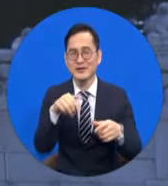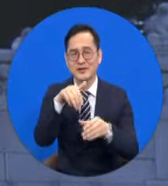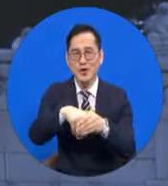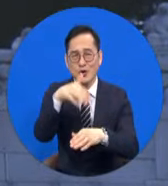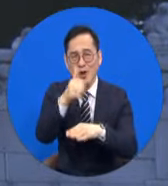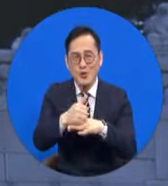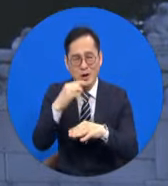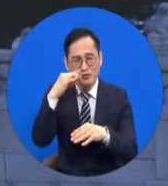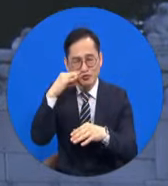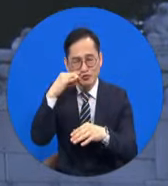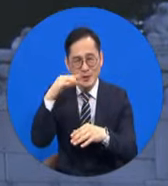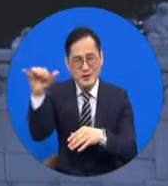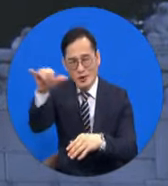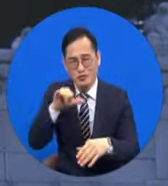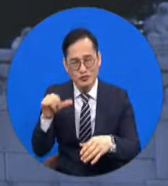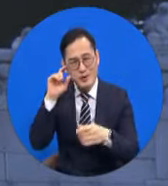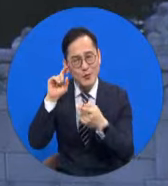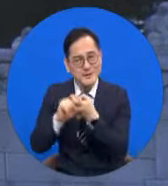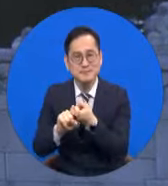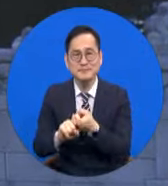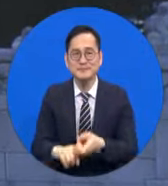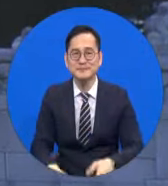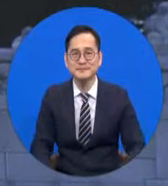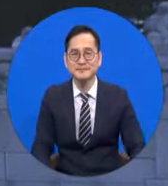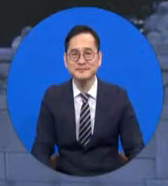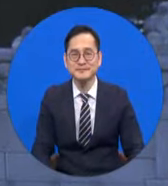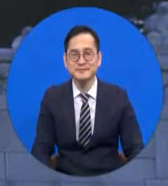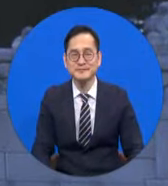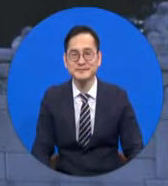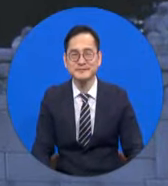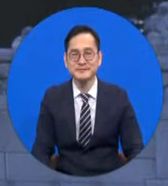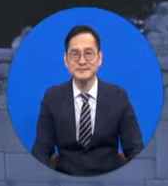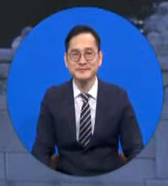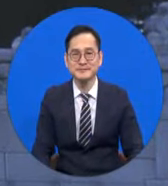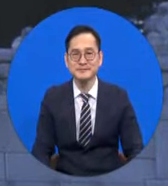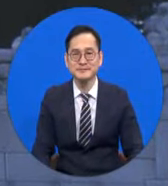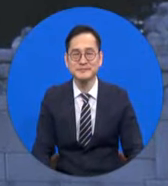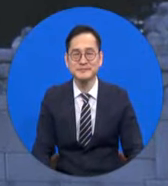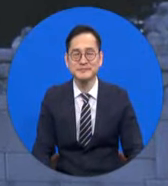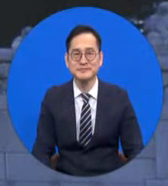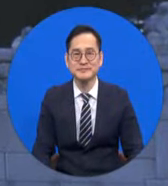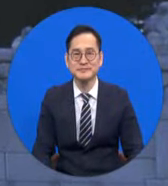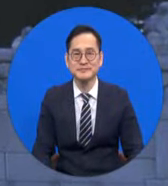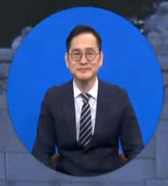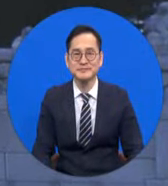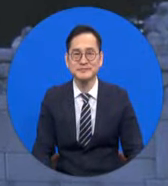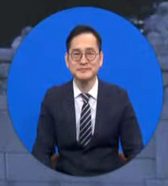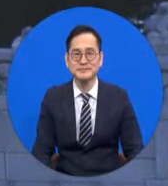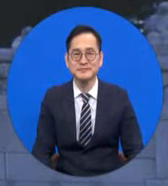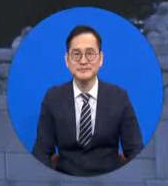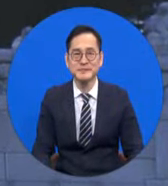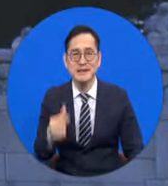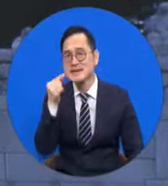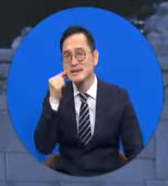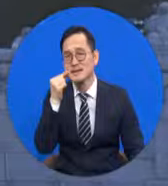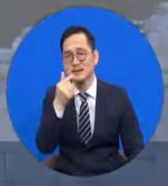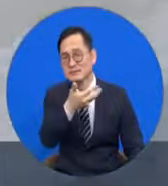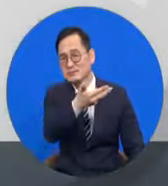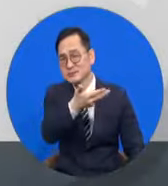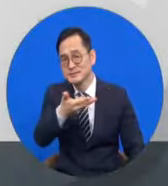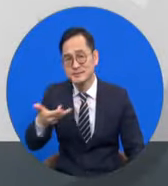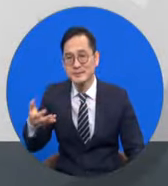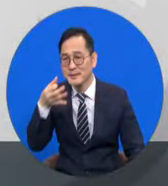대한 관심이 높습니다. 원희룡 후보와 이재명 후보, 이 후보와 원 후보의 지지율 추이도 한번 볼까요?